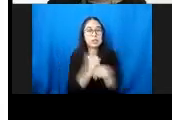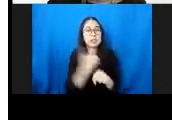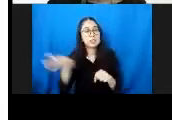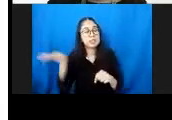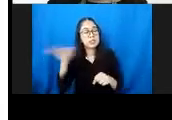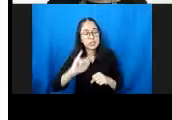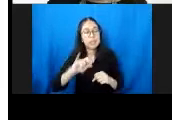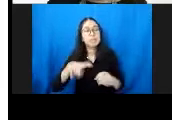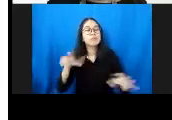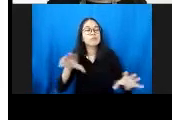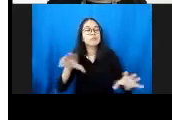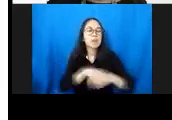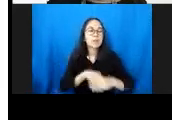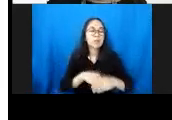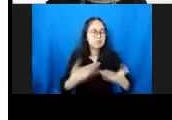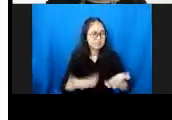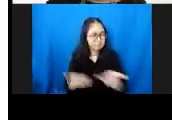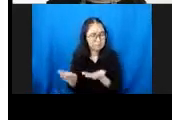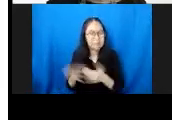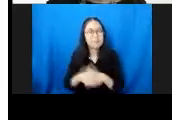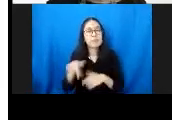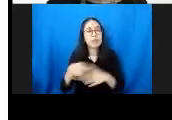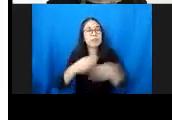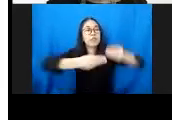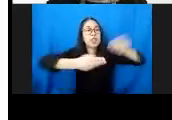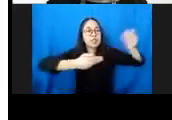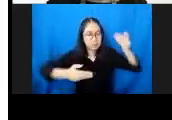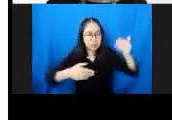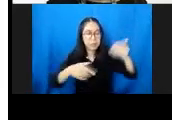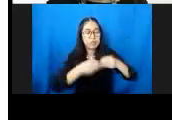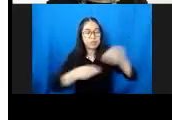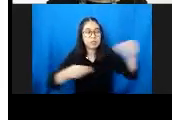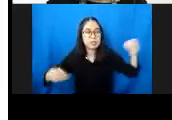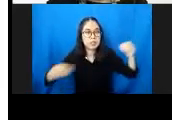bergabung. Dan ini fleksibel karena